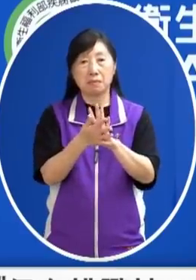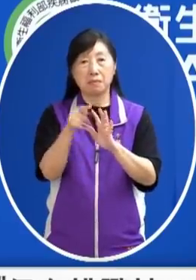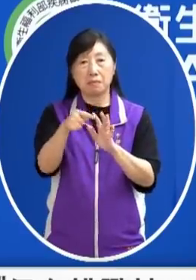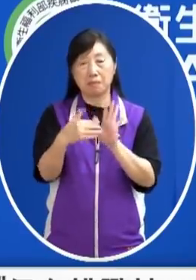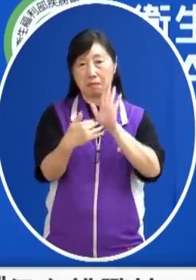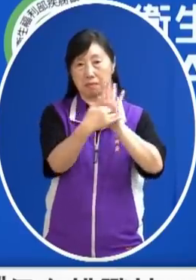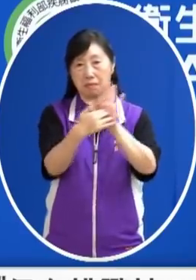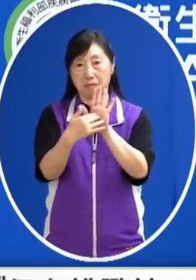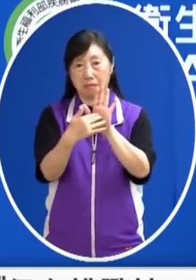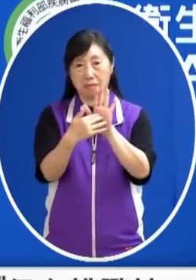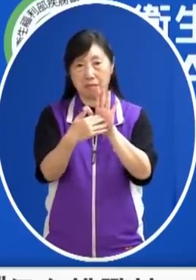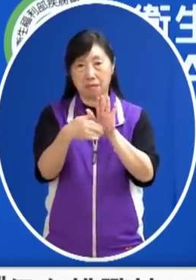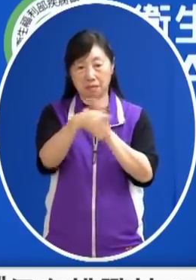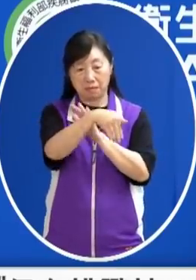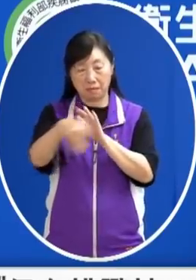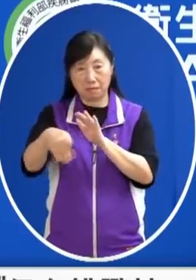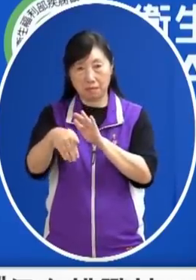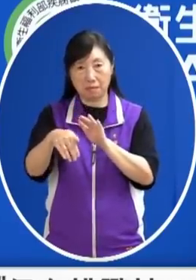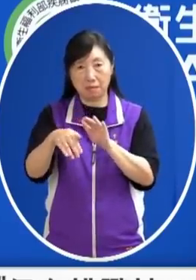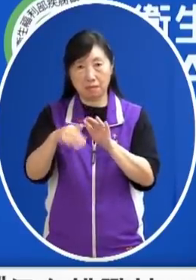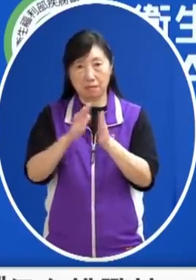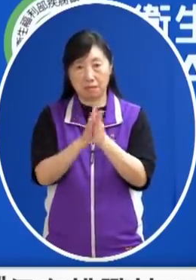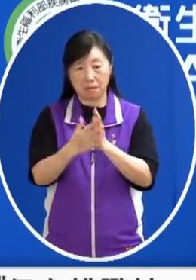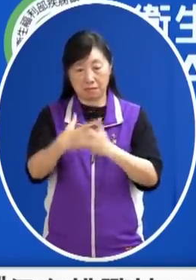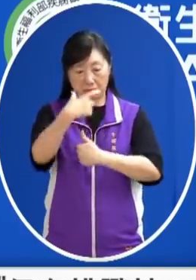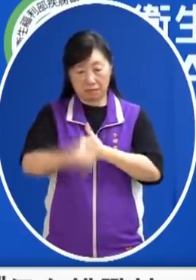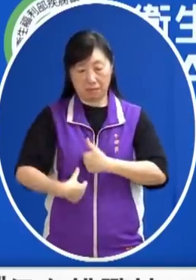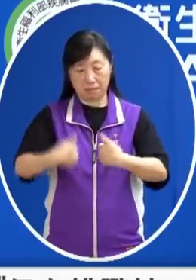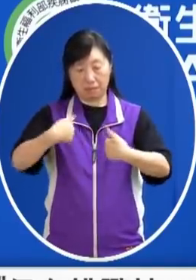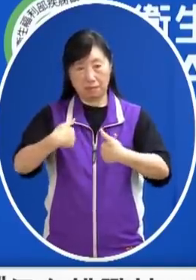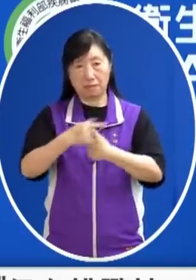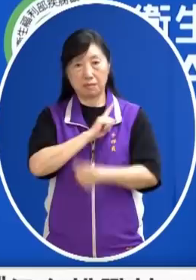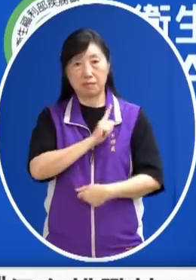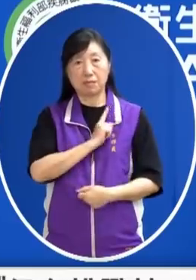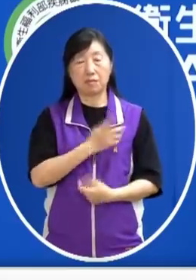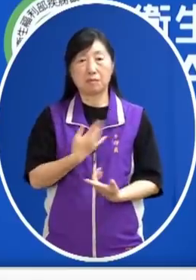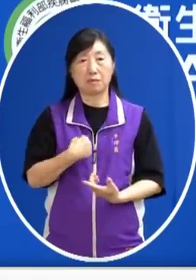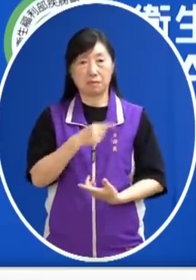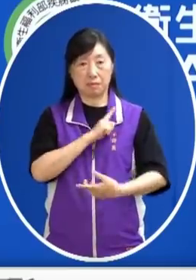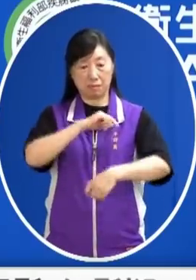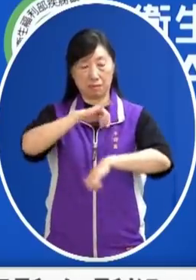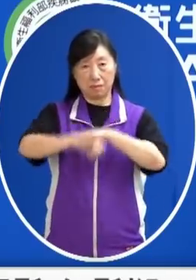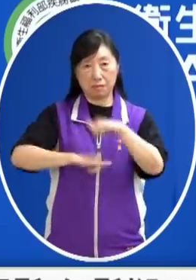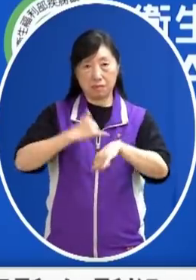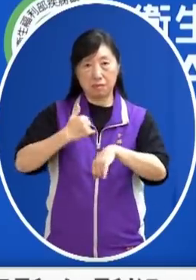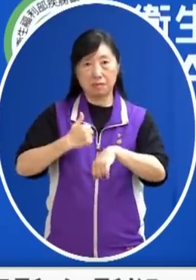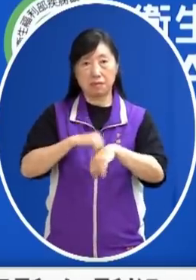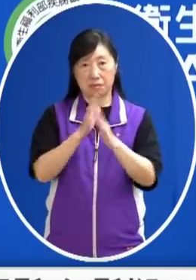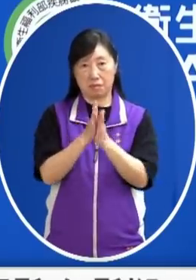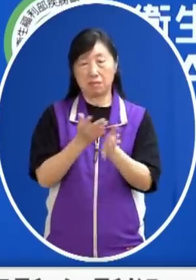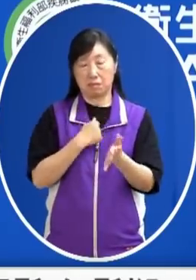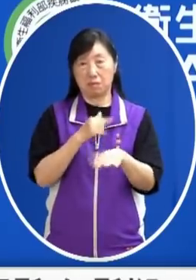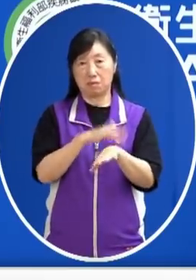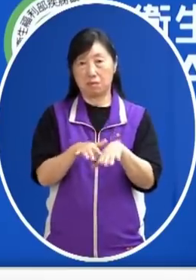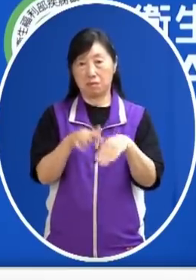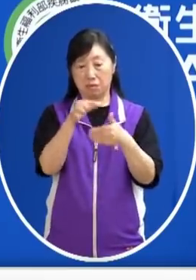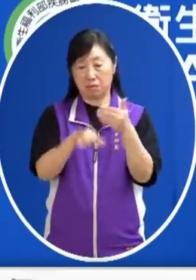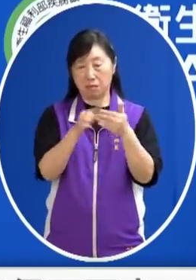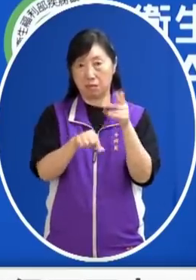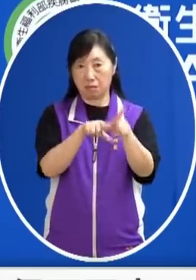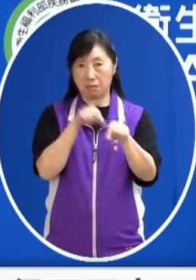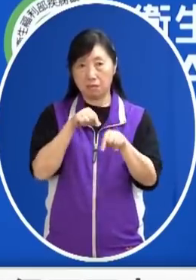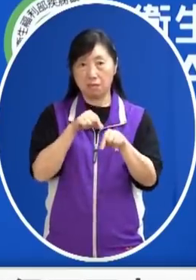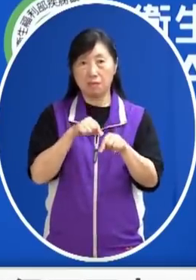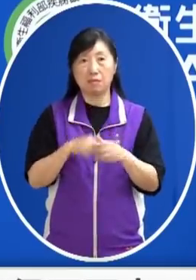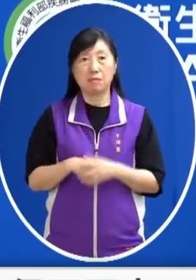己这条线，就想说一个好这样的一个生活的规范能够严守的话。好，那这条线守住，那